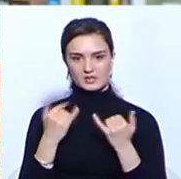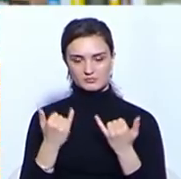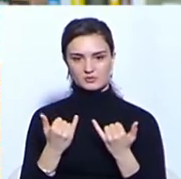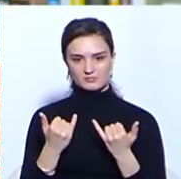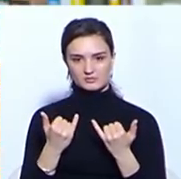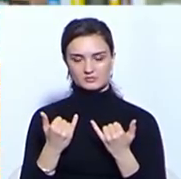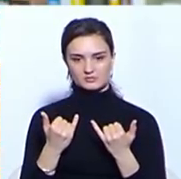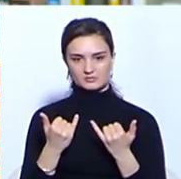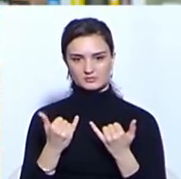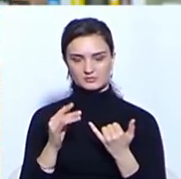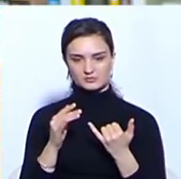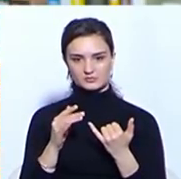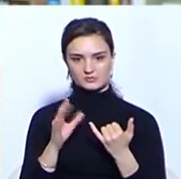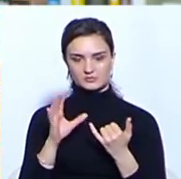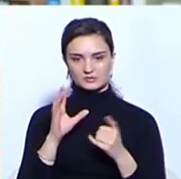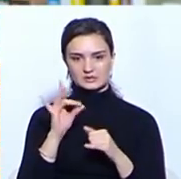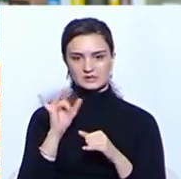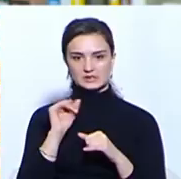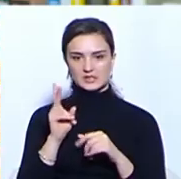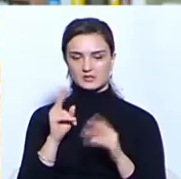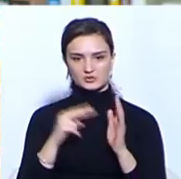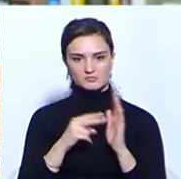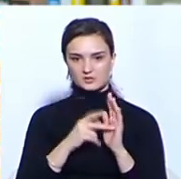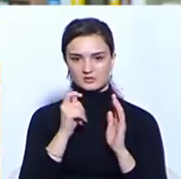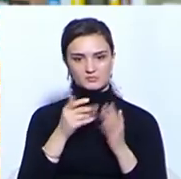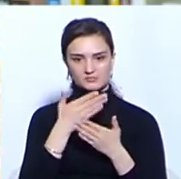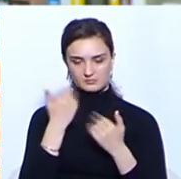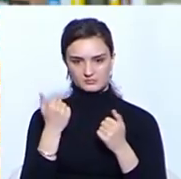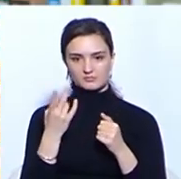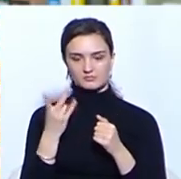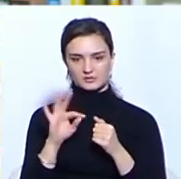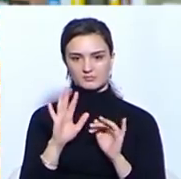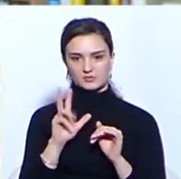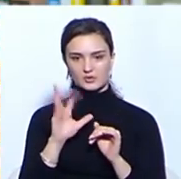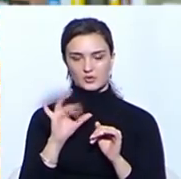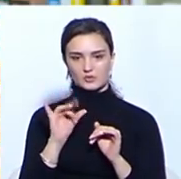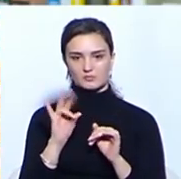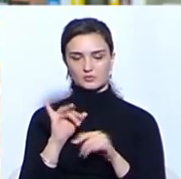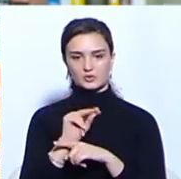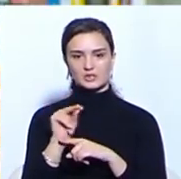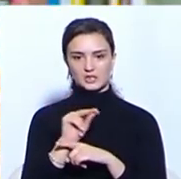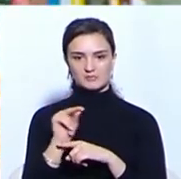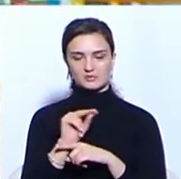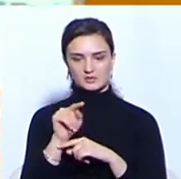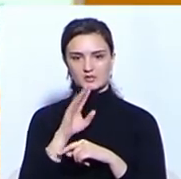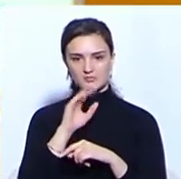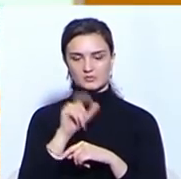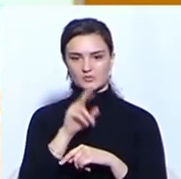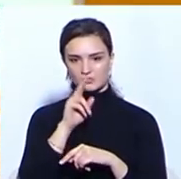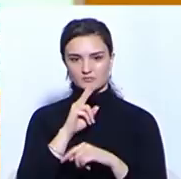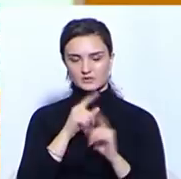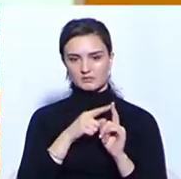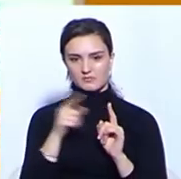ამჟამად ონკოლოგიურად საშიშად არ შეფას მდგომარეობა, თუმცა ჰორმონოთერაპია დაენიშნა ქალბატონს 2